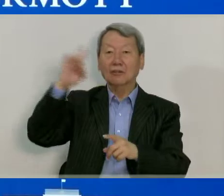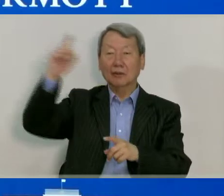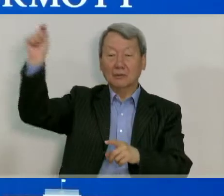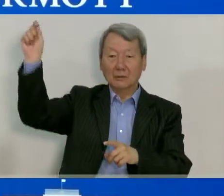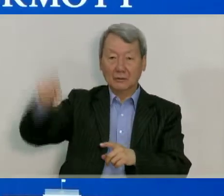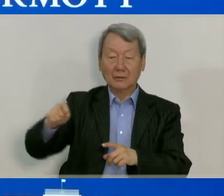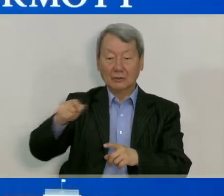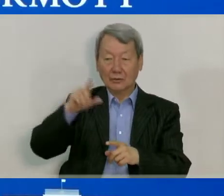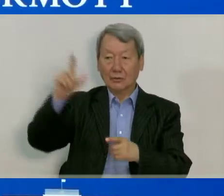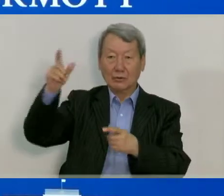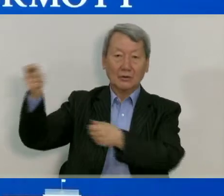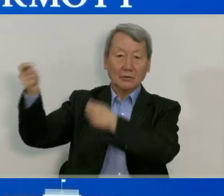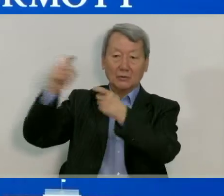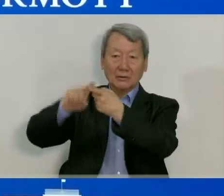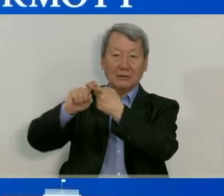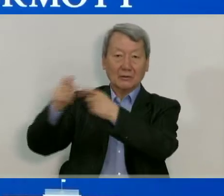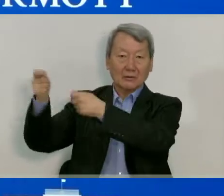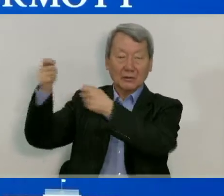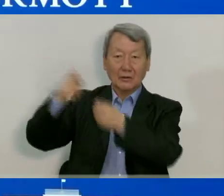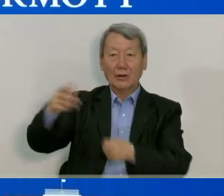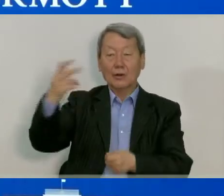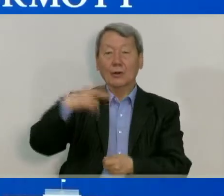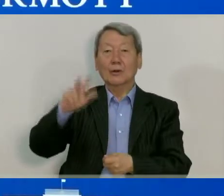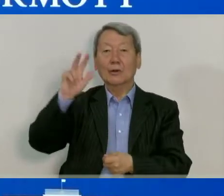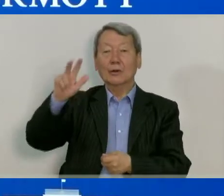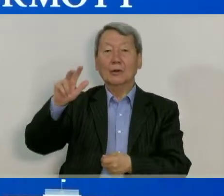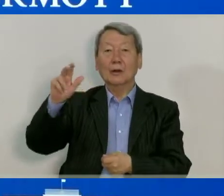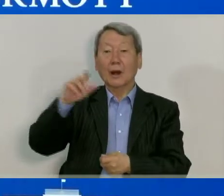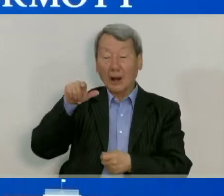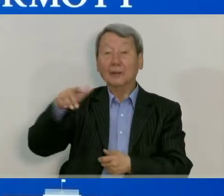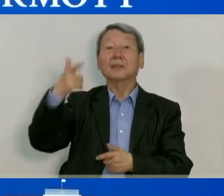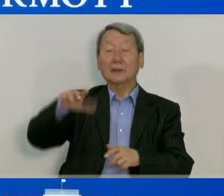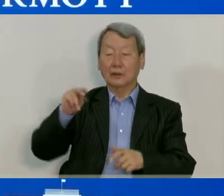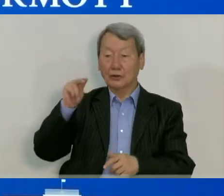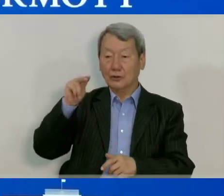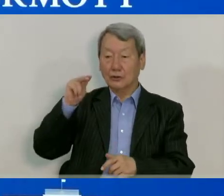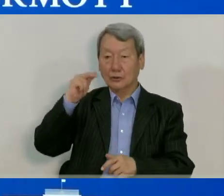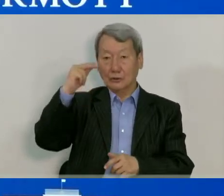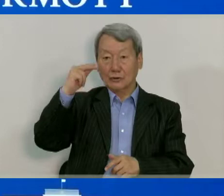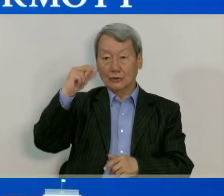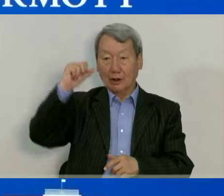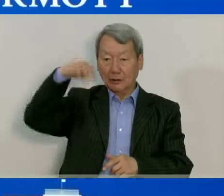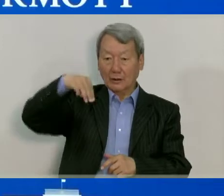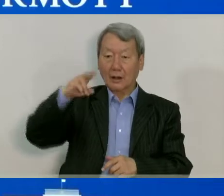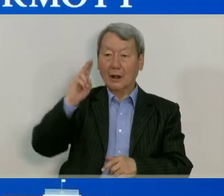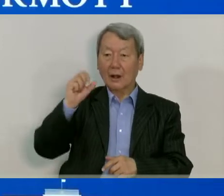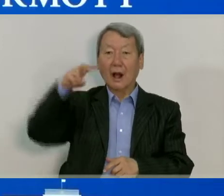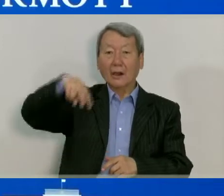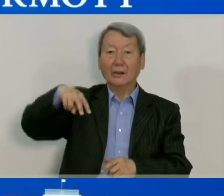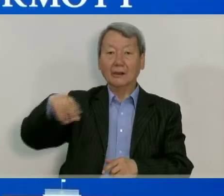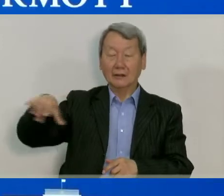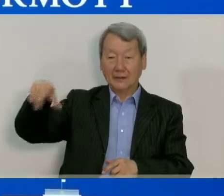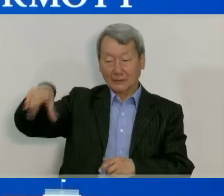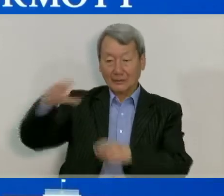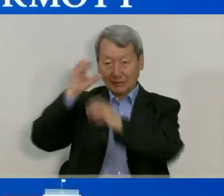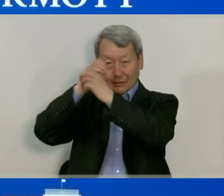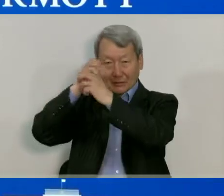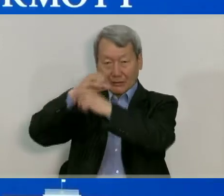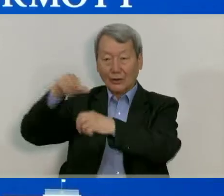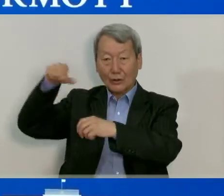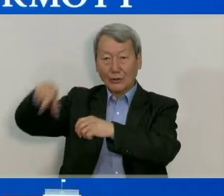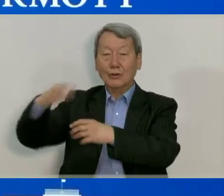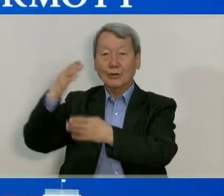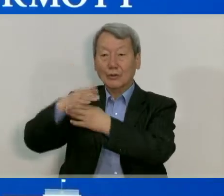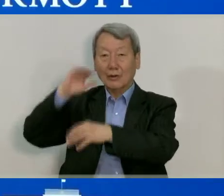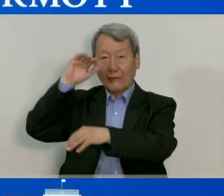Федерациясынан келгендер болуп атат. Мунун үчөөсү Чапкал районундагы текшерүүлөрдүн жыйынтыгы менен дагы 3